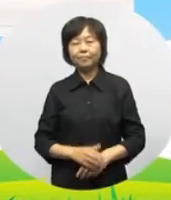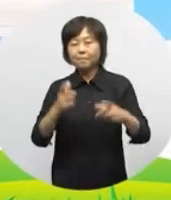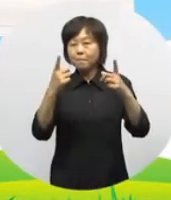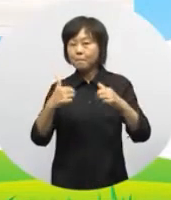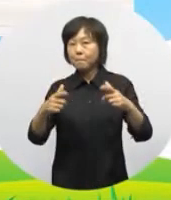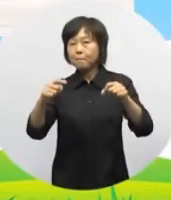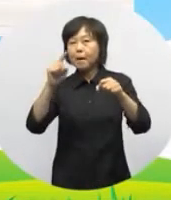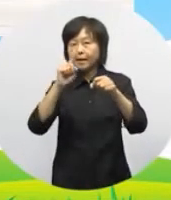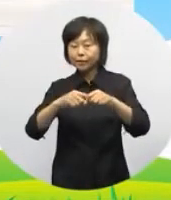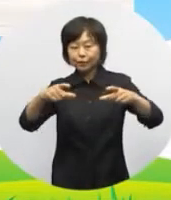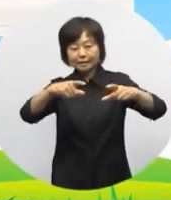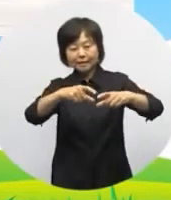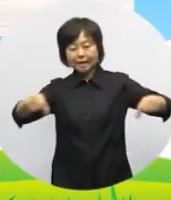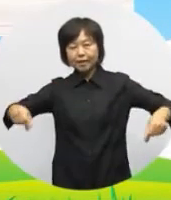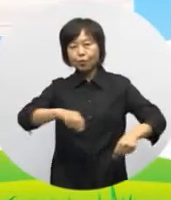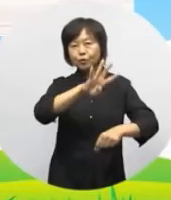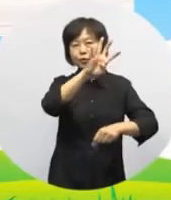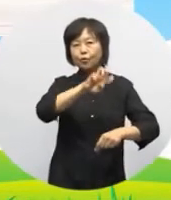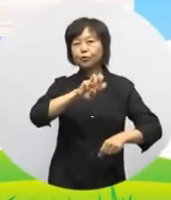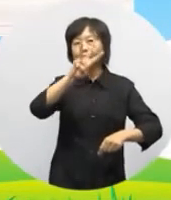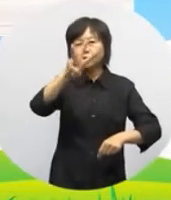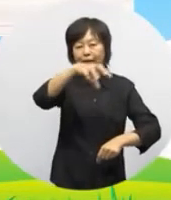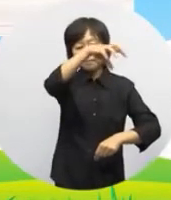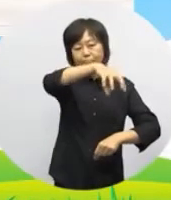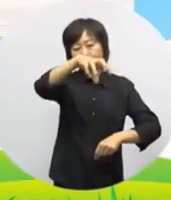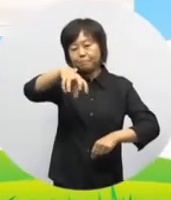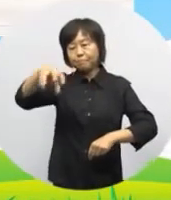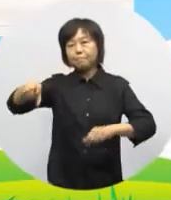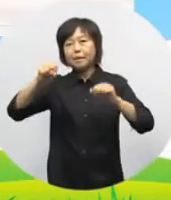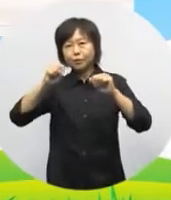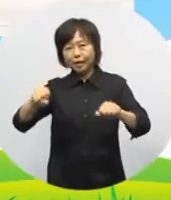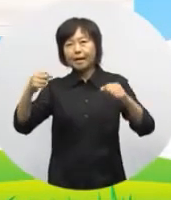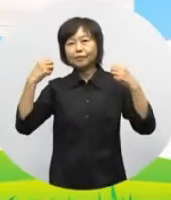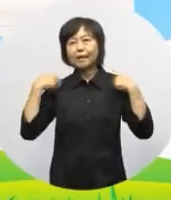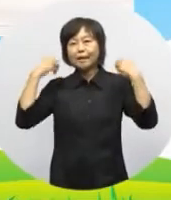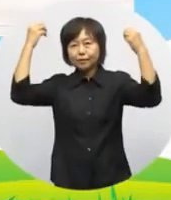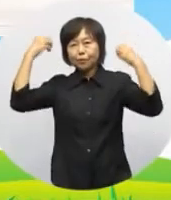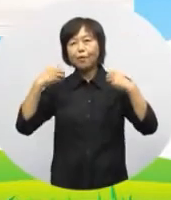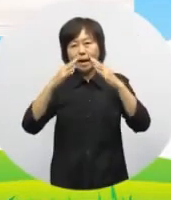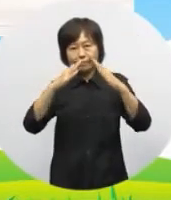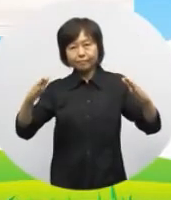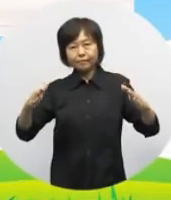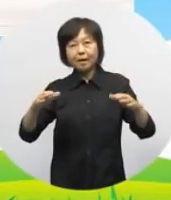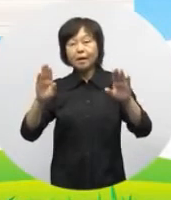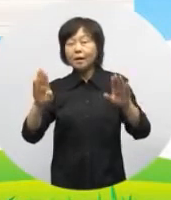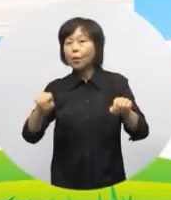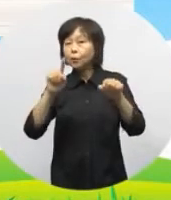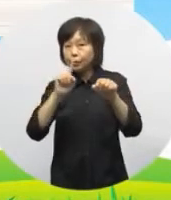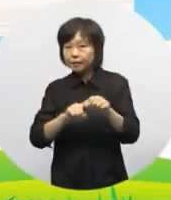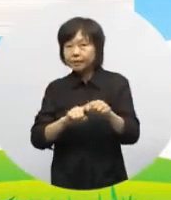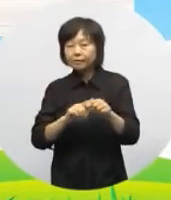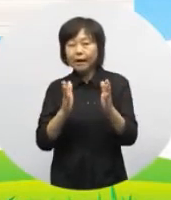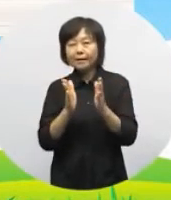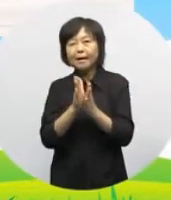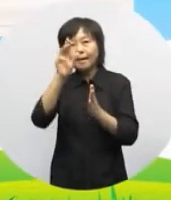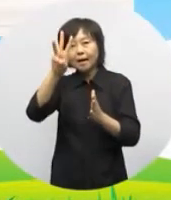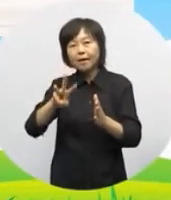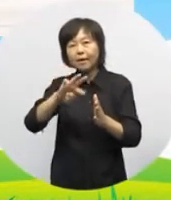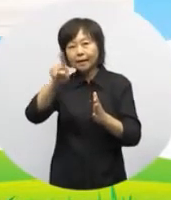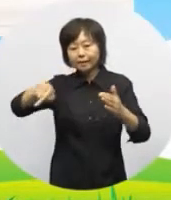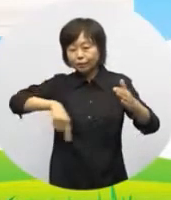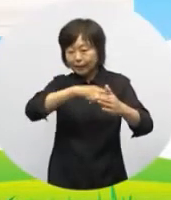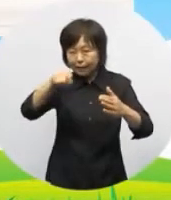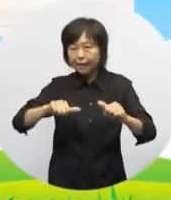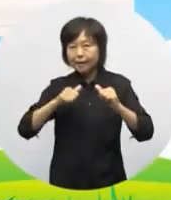毎年全国43会場で実施されている体操会、今年は茅ヶ崎市が神奈川県